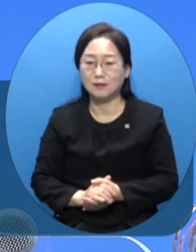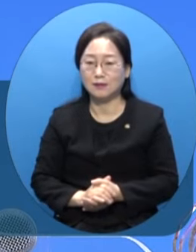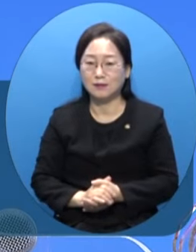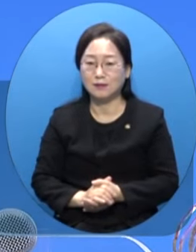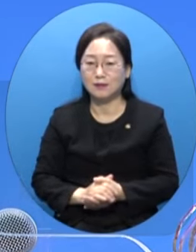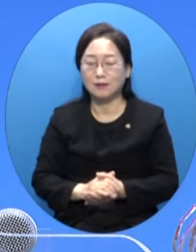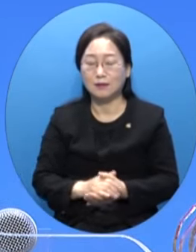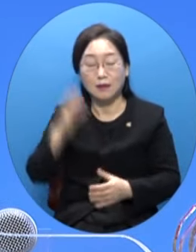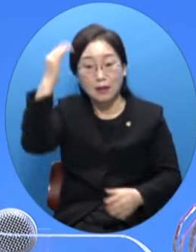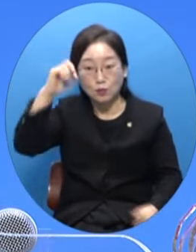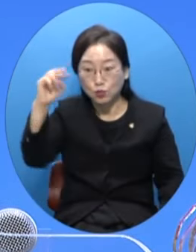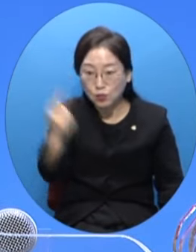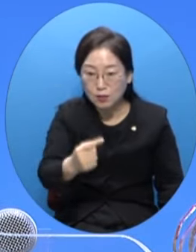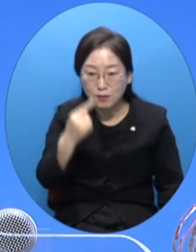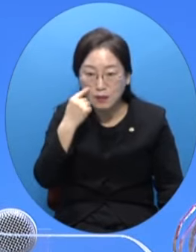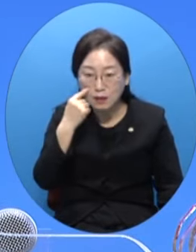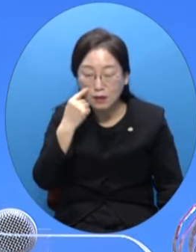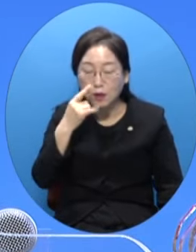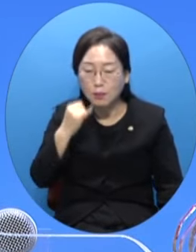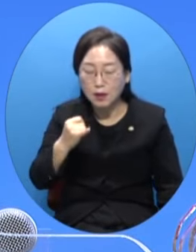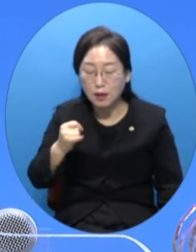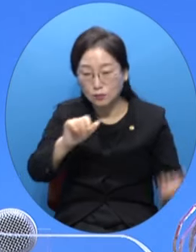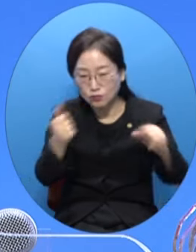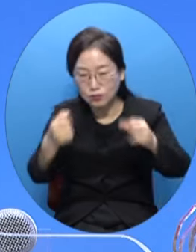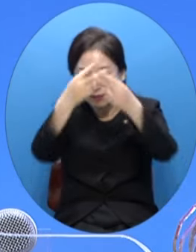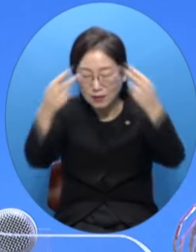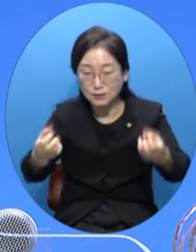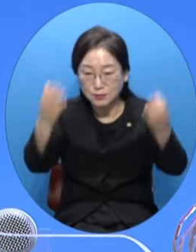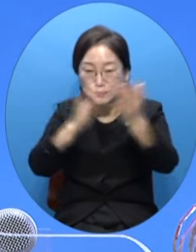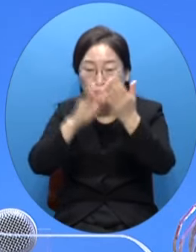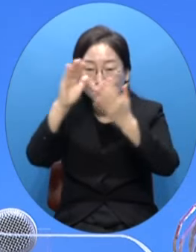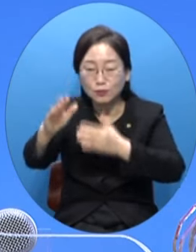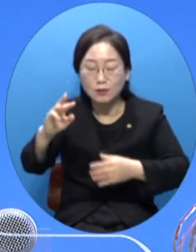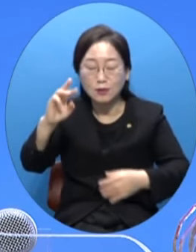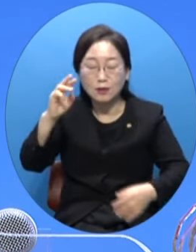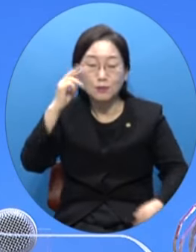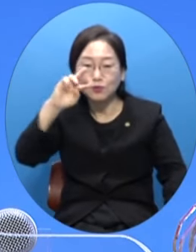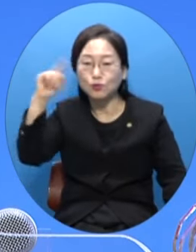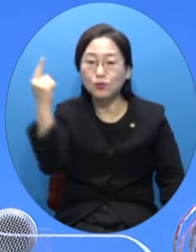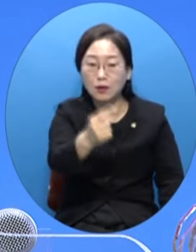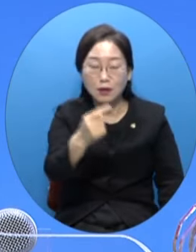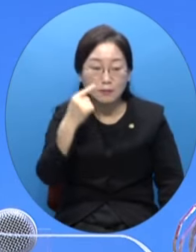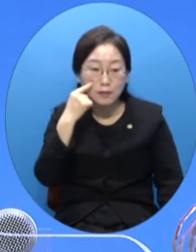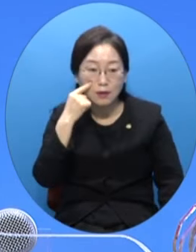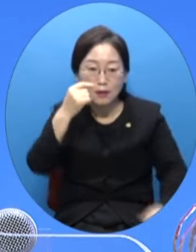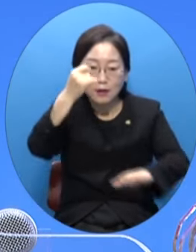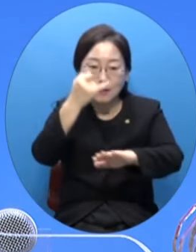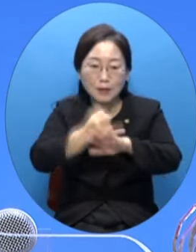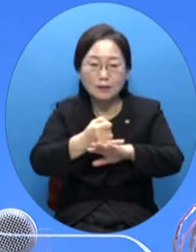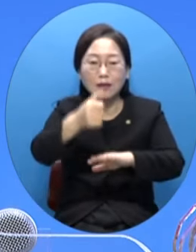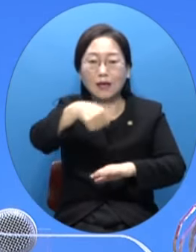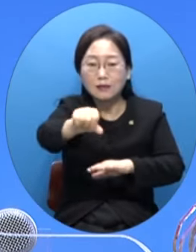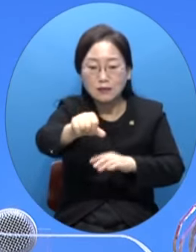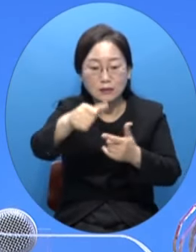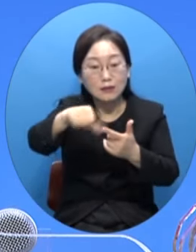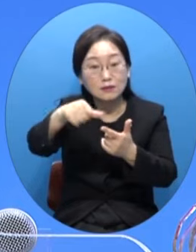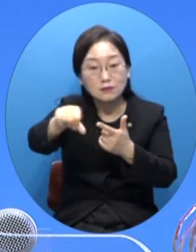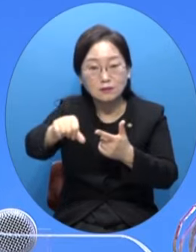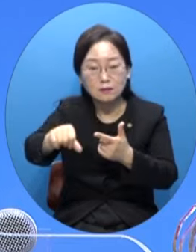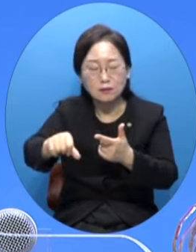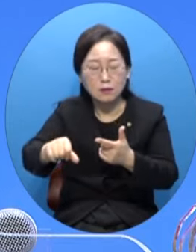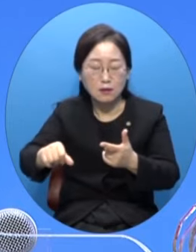한계 돌아서 장례식을 치르고 미국에 왔는데 그 집 막내 아들 준영이가 밤마다 몇